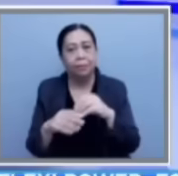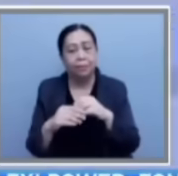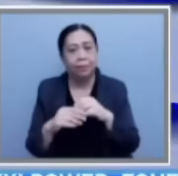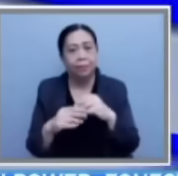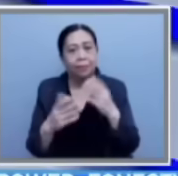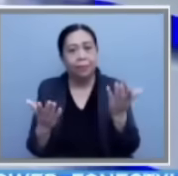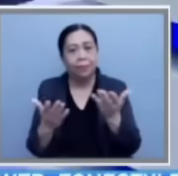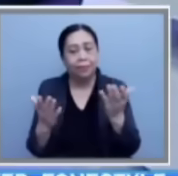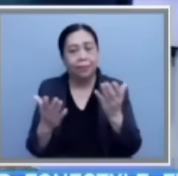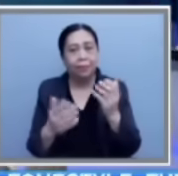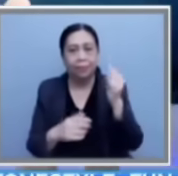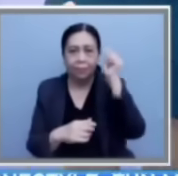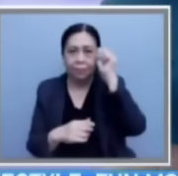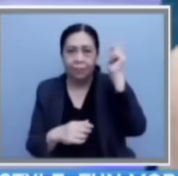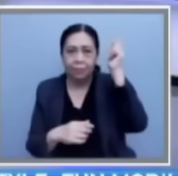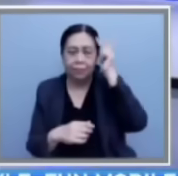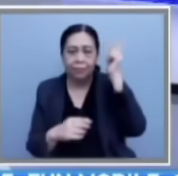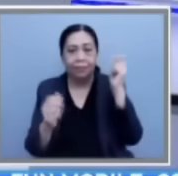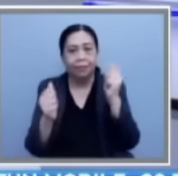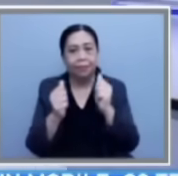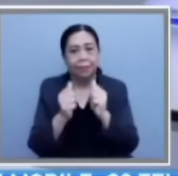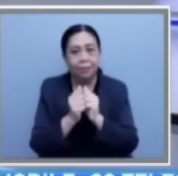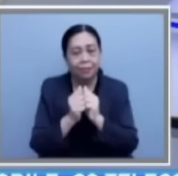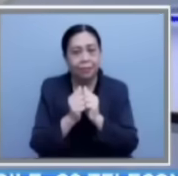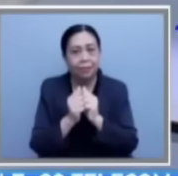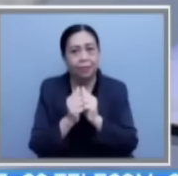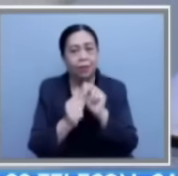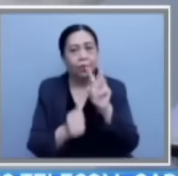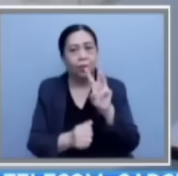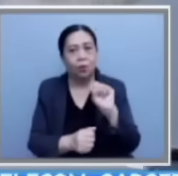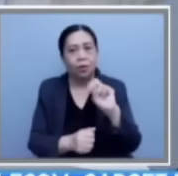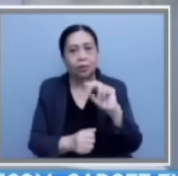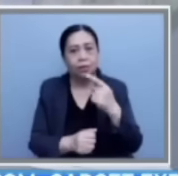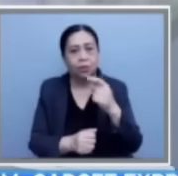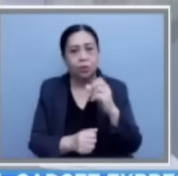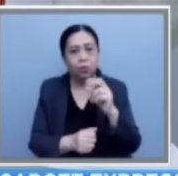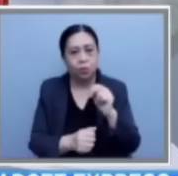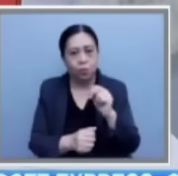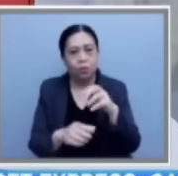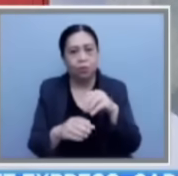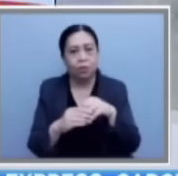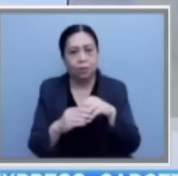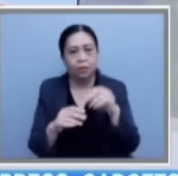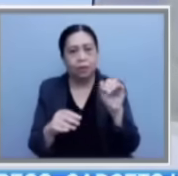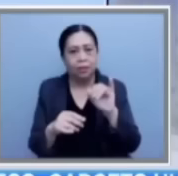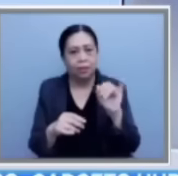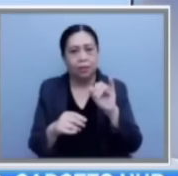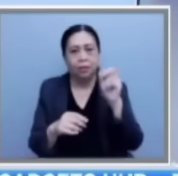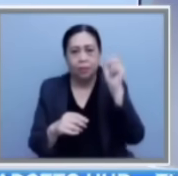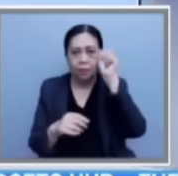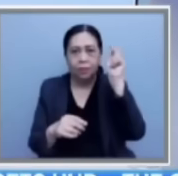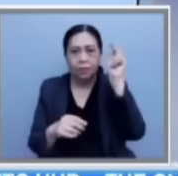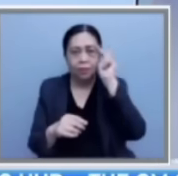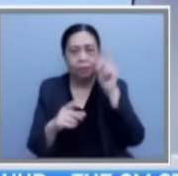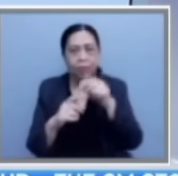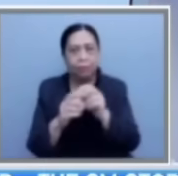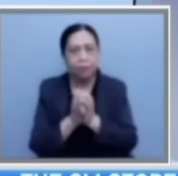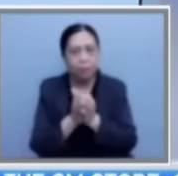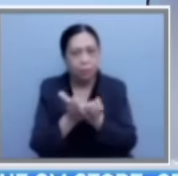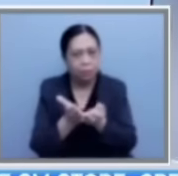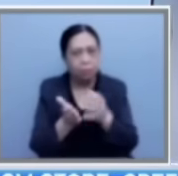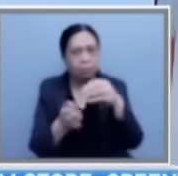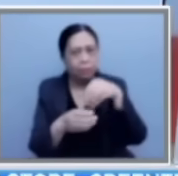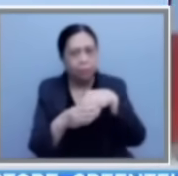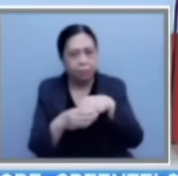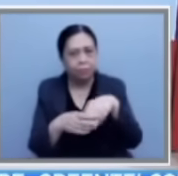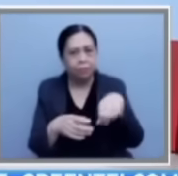Aklan pati na ng ah Washington sa New Washington sa Batan bay maging ang mga shellfish sa sapian